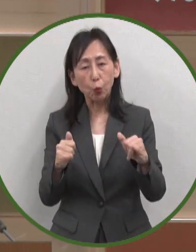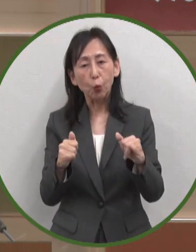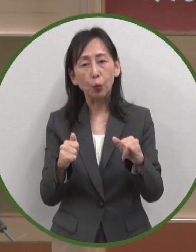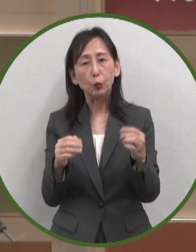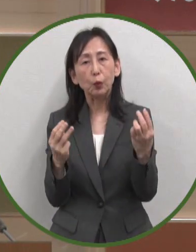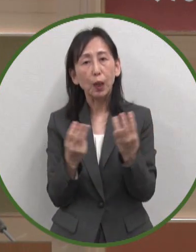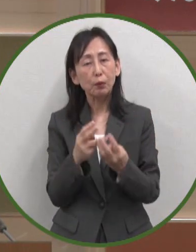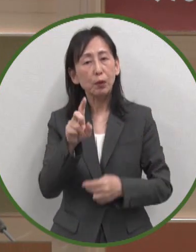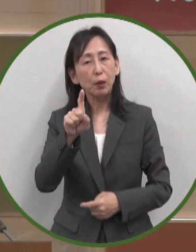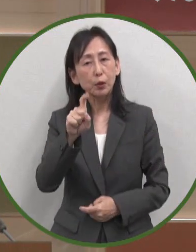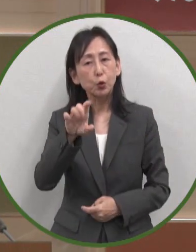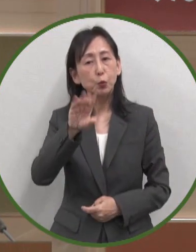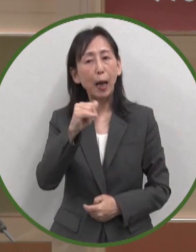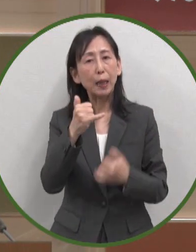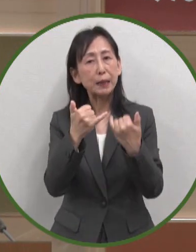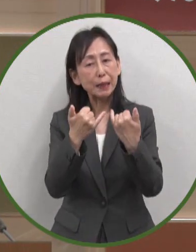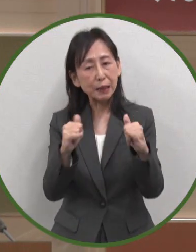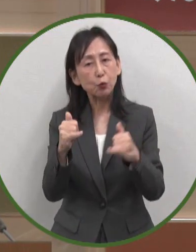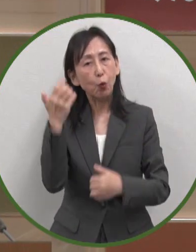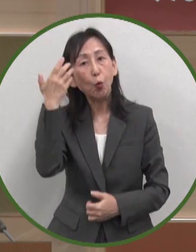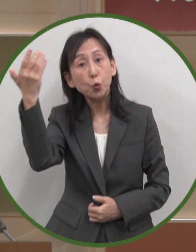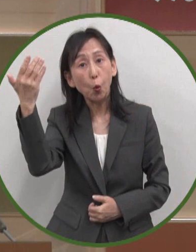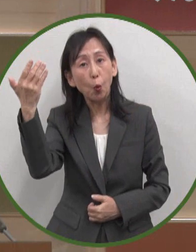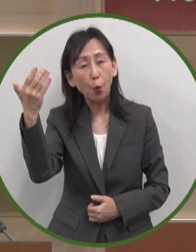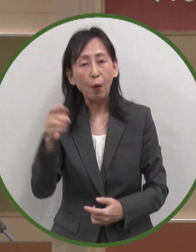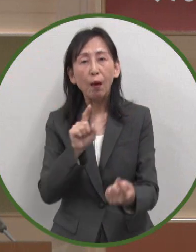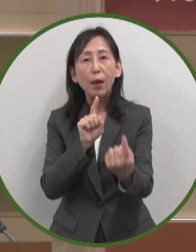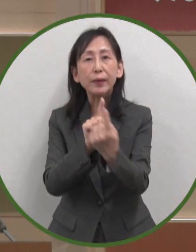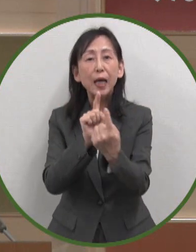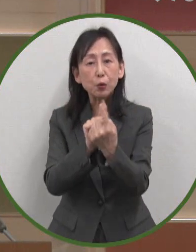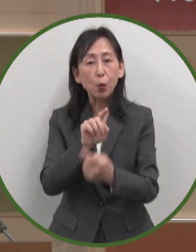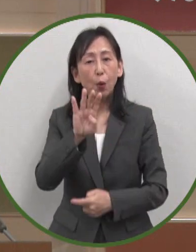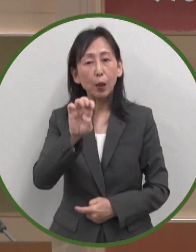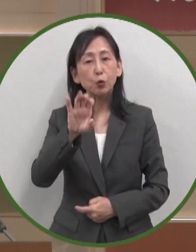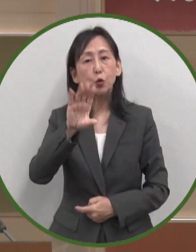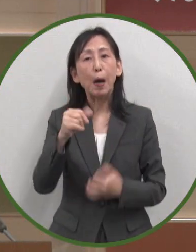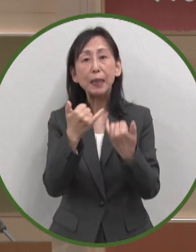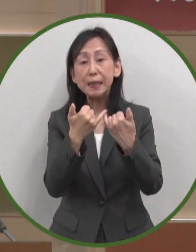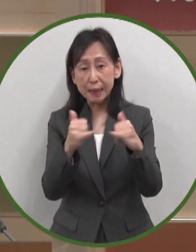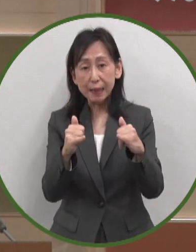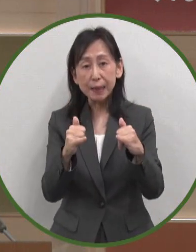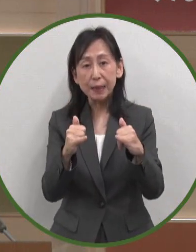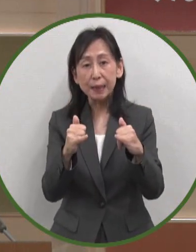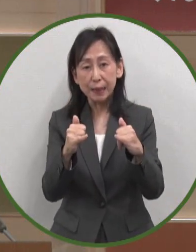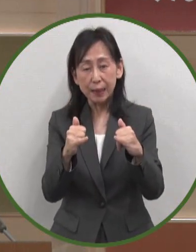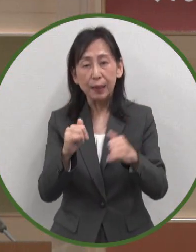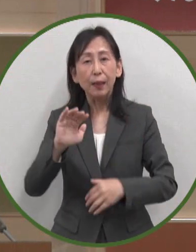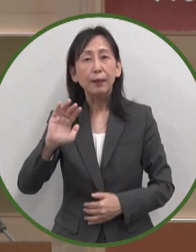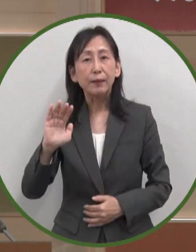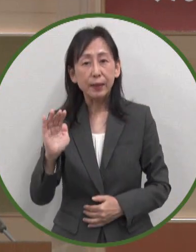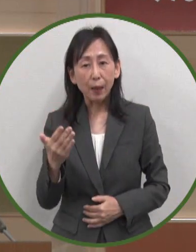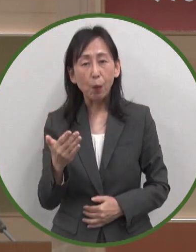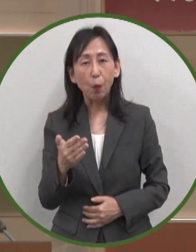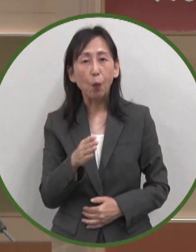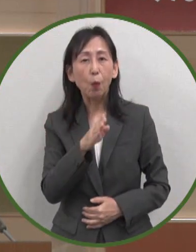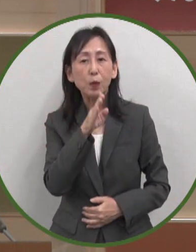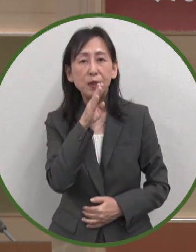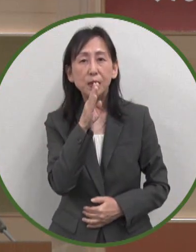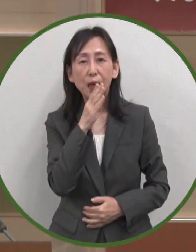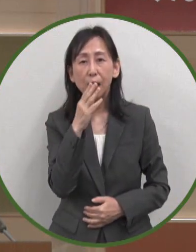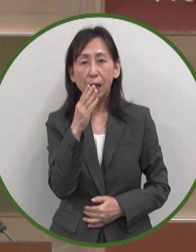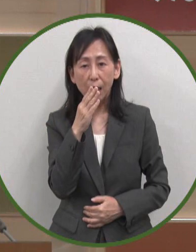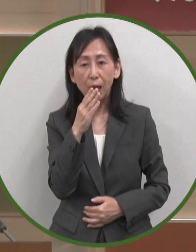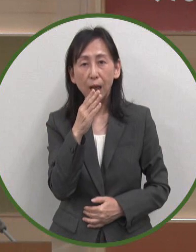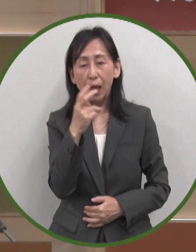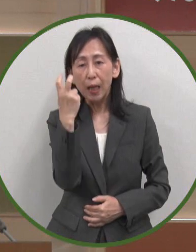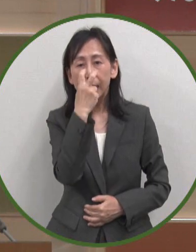検査になると、だから40万人を対象にして行うわけですけれども、で実際にその、対応